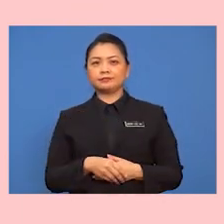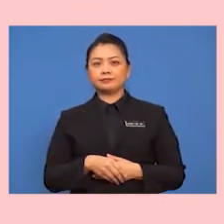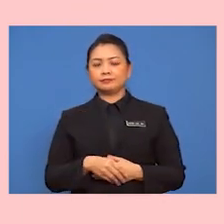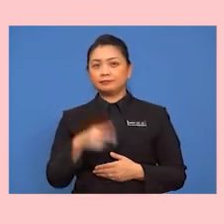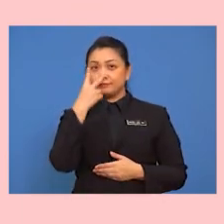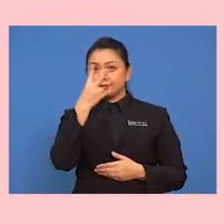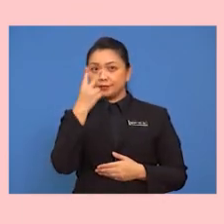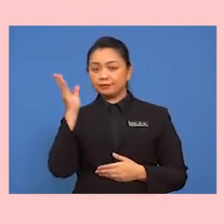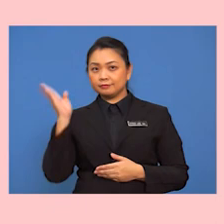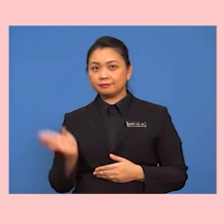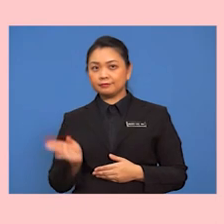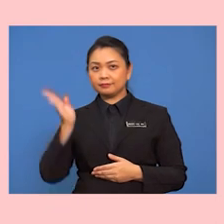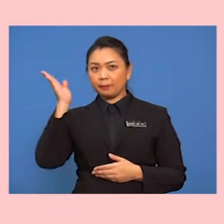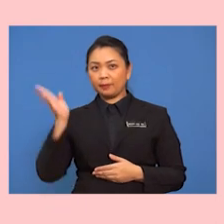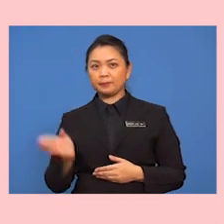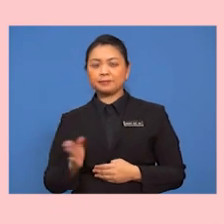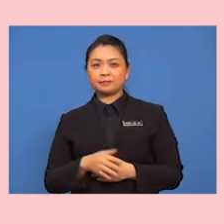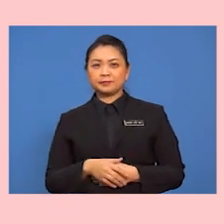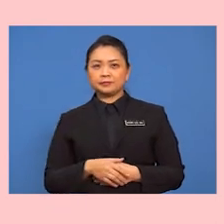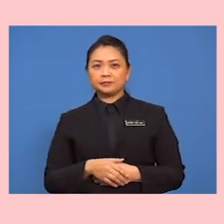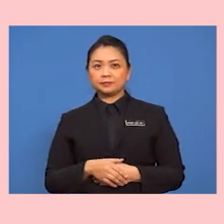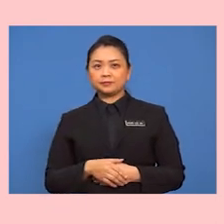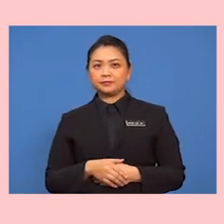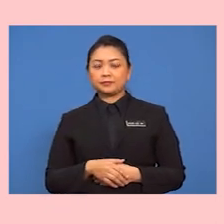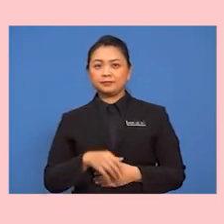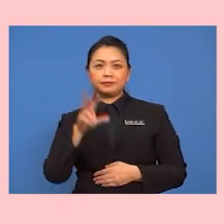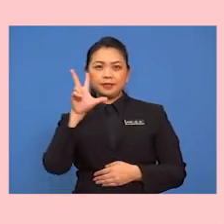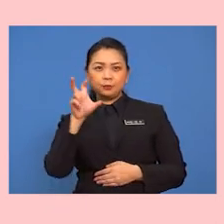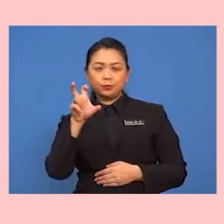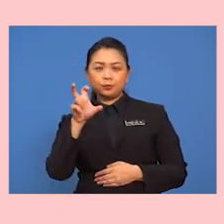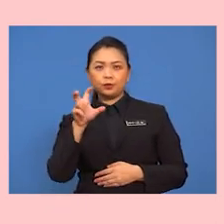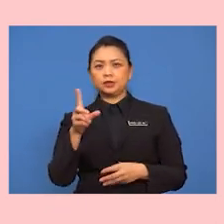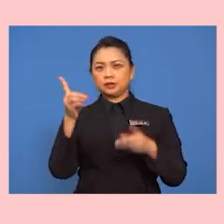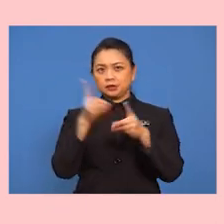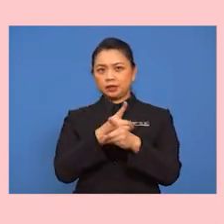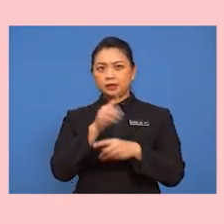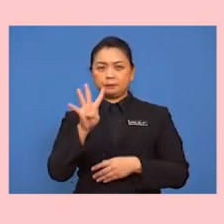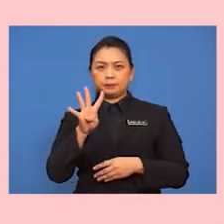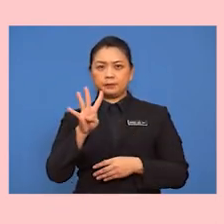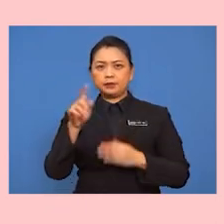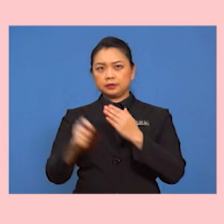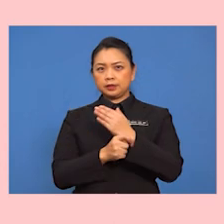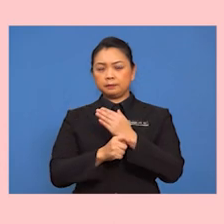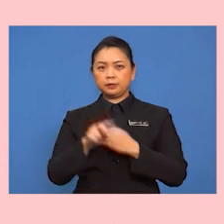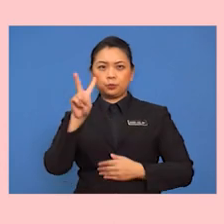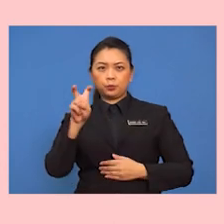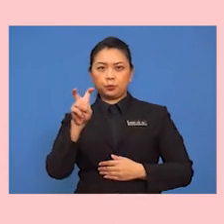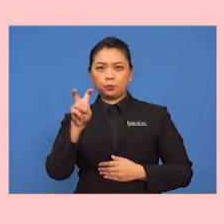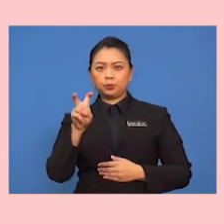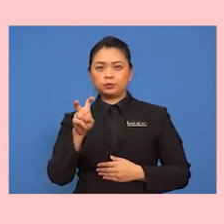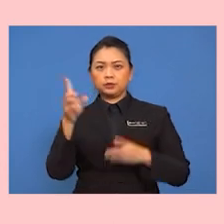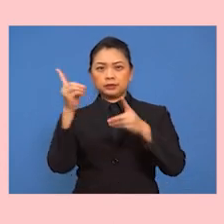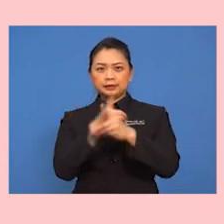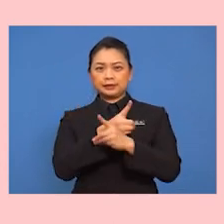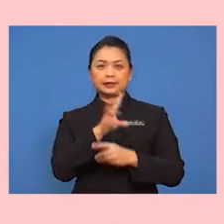Perhatikan paparan 30 darab 4 Tambah 20